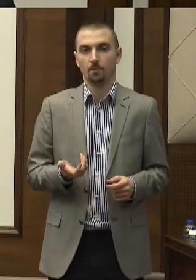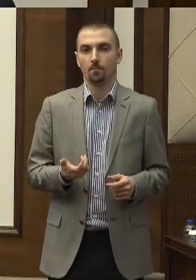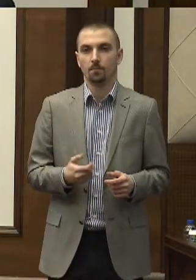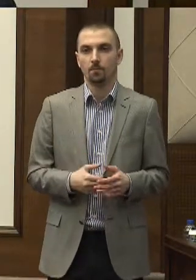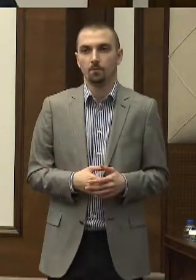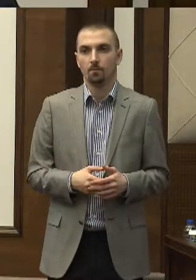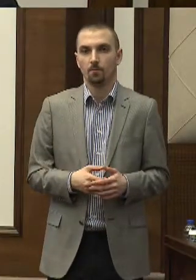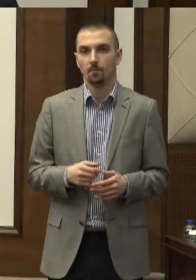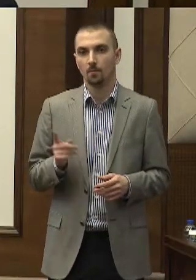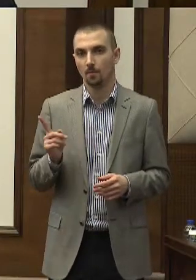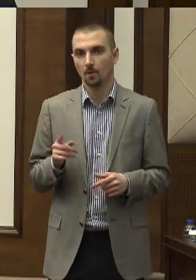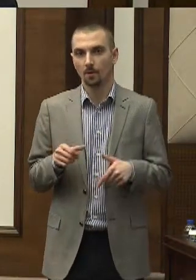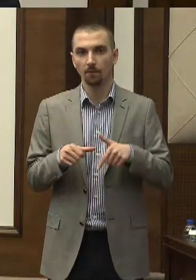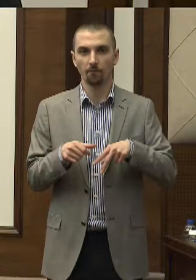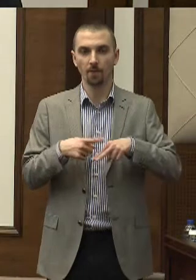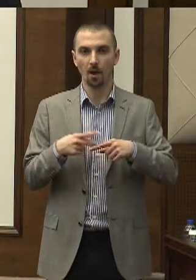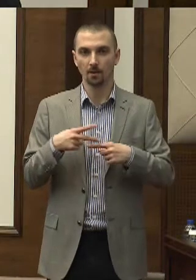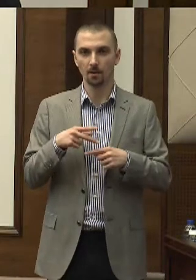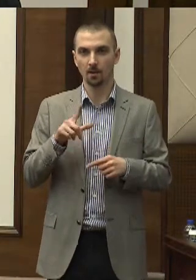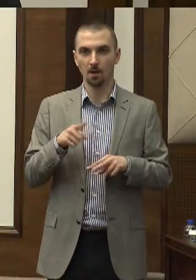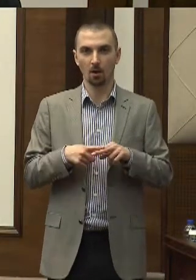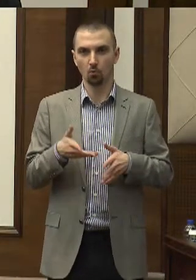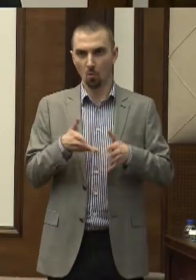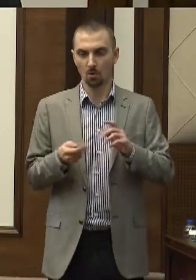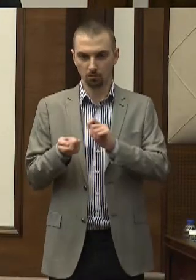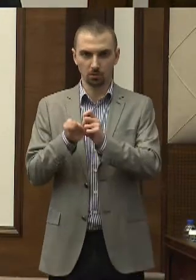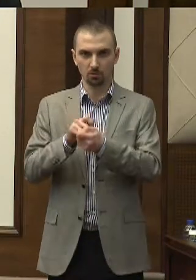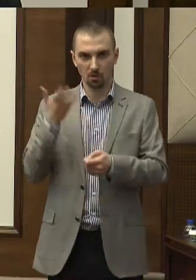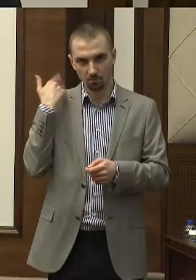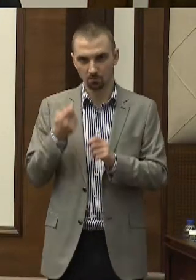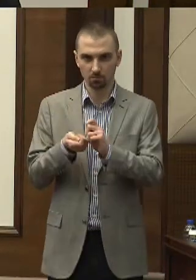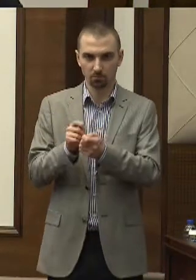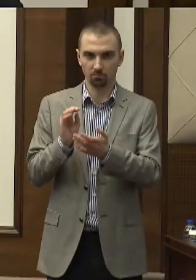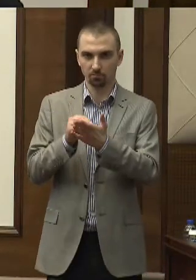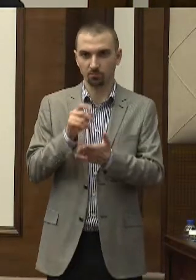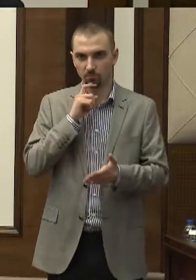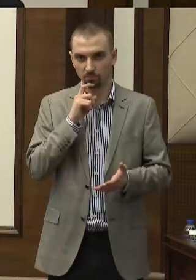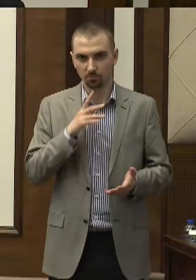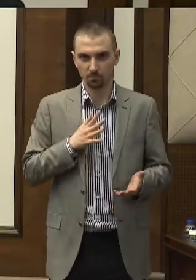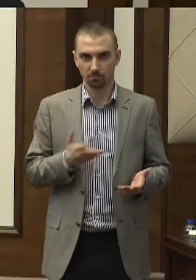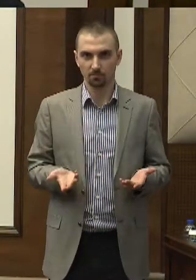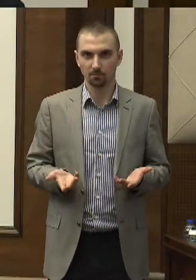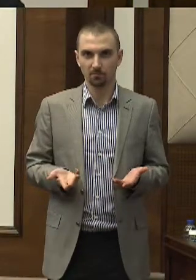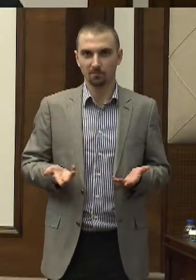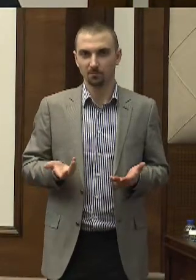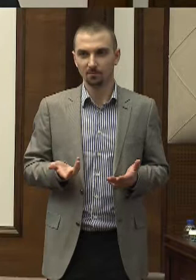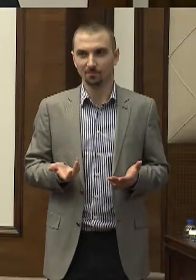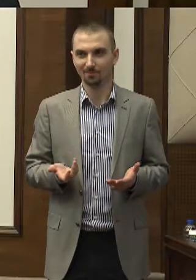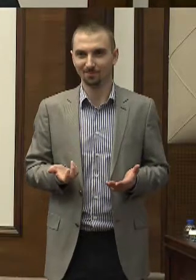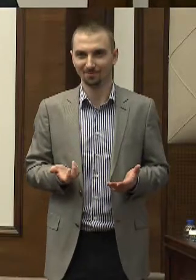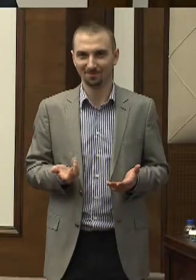yapmışlar? Fazlı Sokak yapmışlar. Ha, şimdi Fazlı Sokak niye yaptılar? Adamın şimdi aklına şu gelir. Başkanın yanında gezen